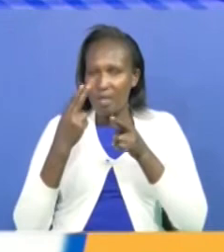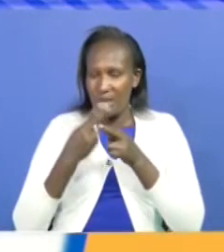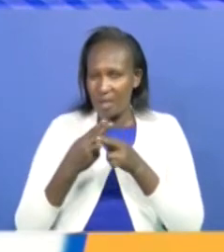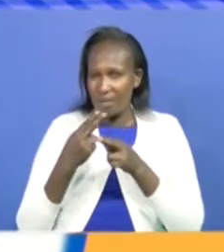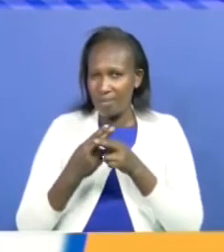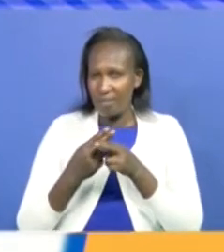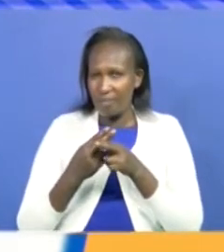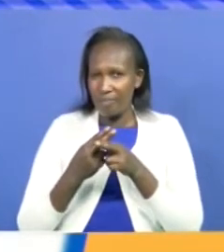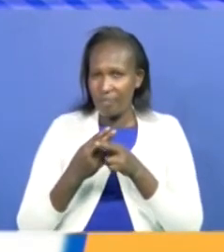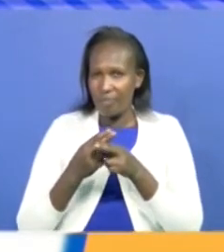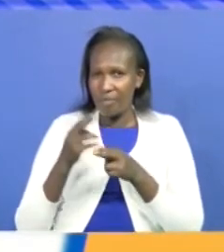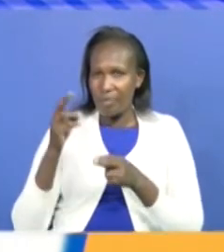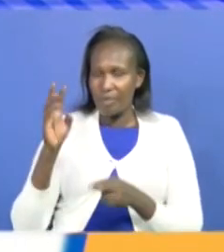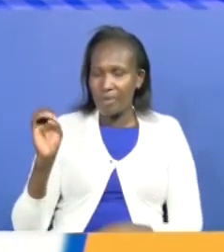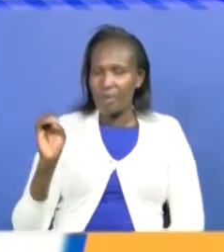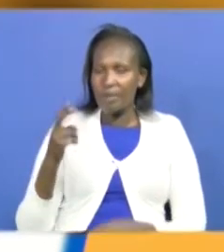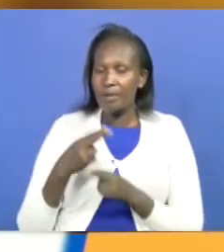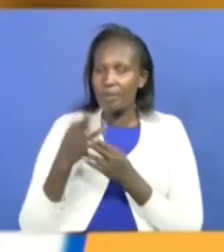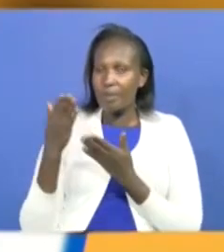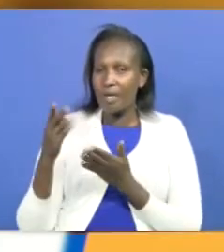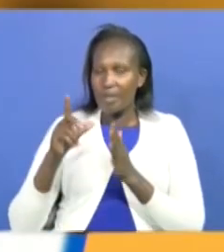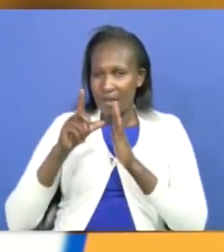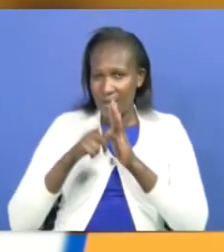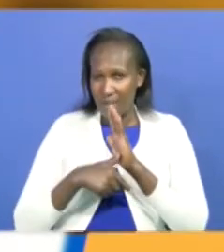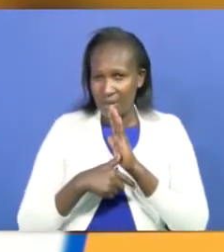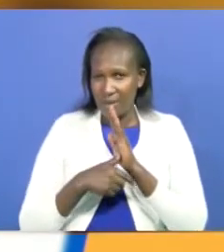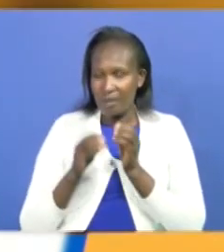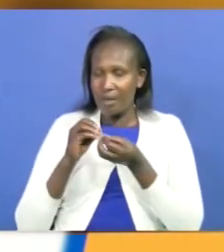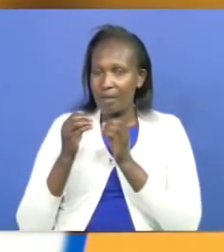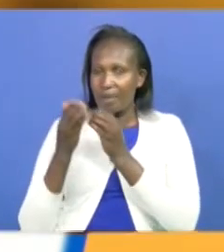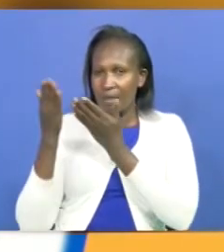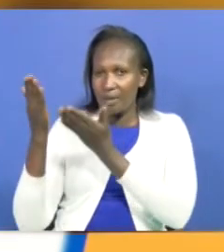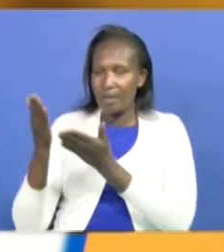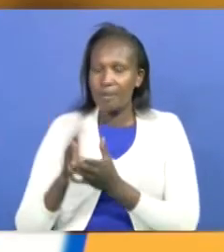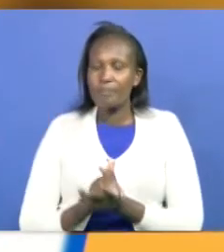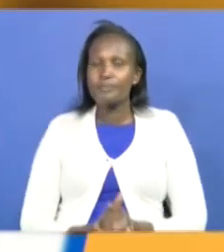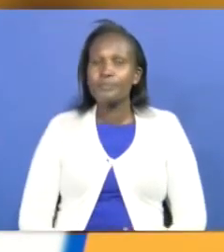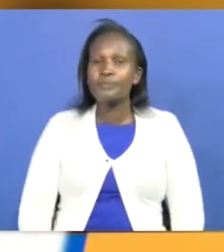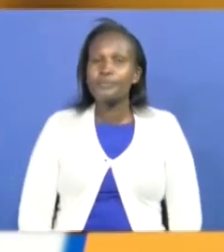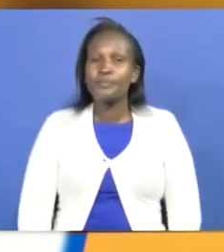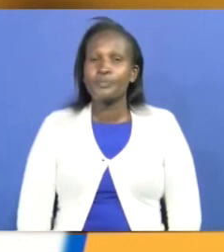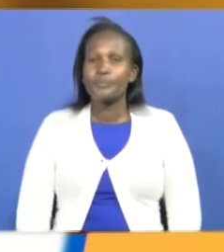ni Efarance, na kisha baadaye nambari hiyo ni